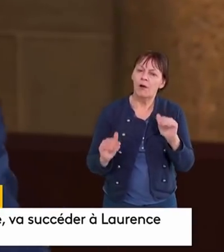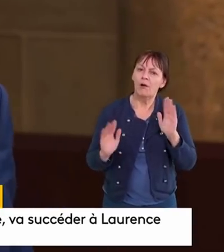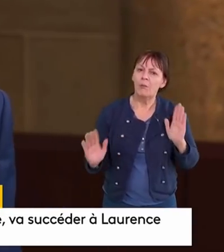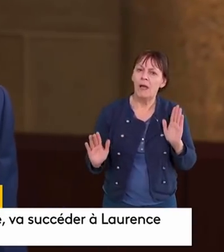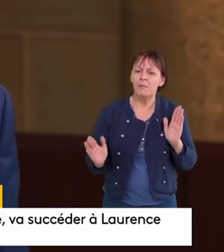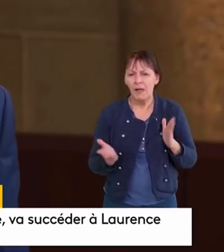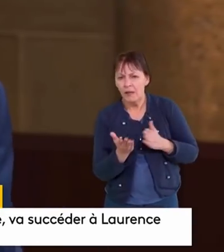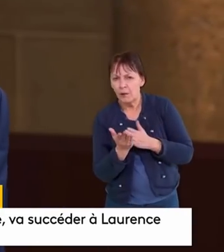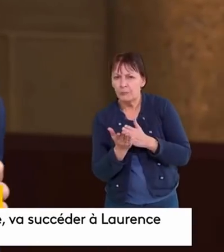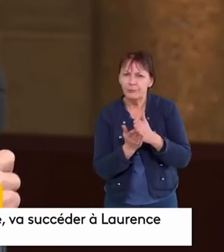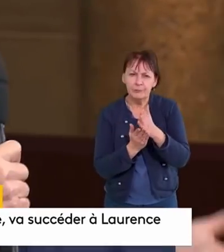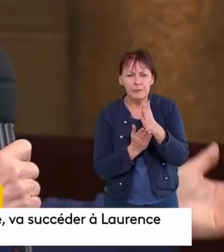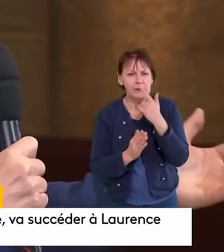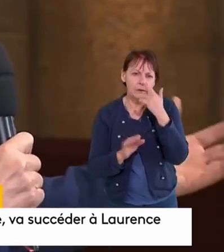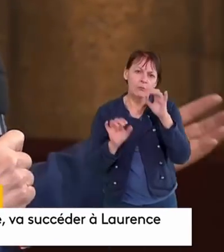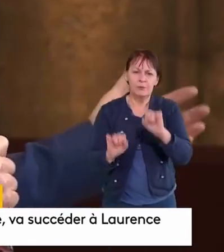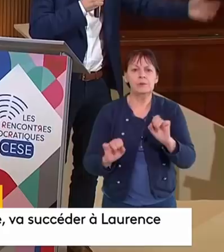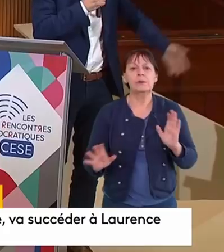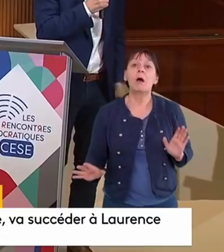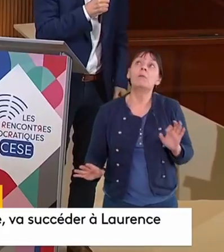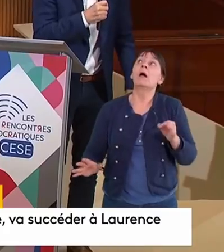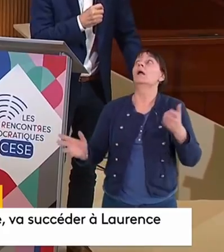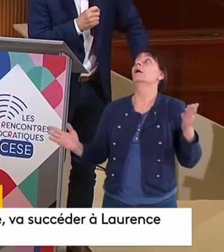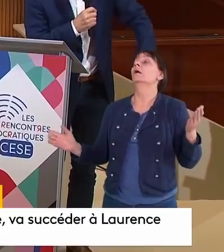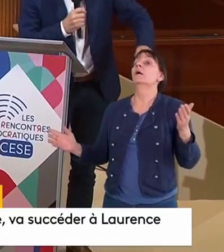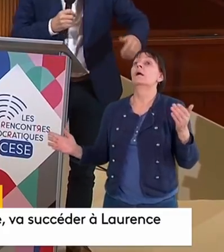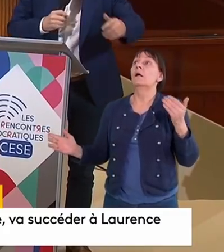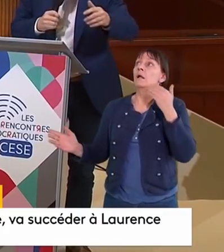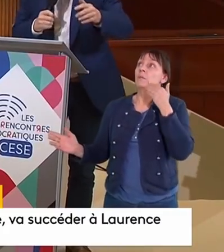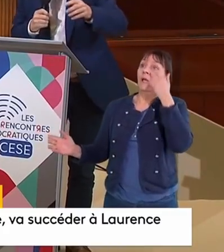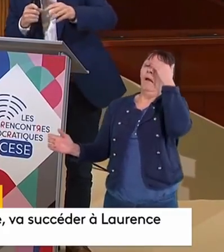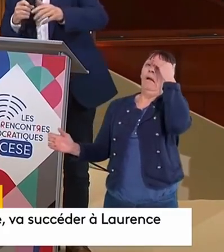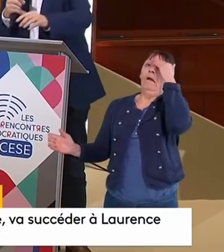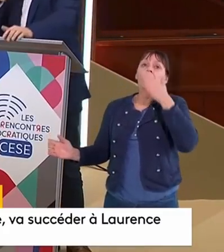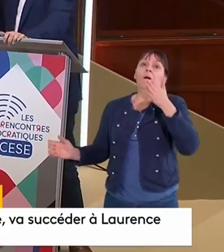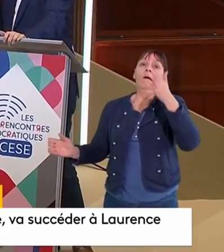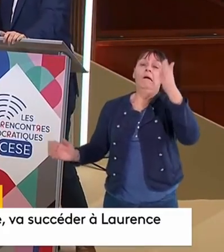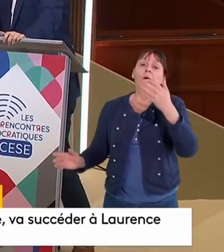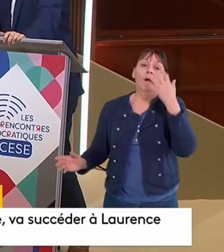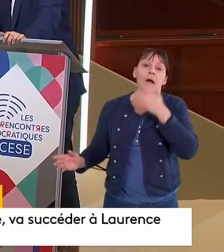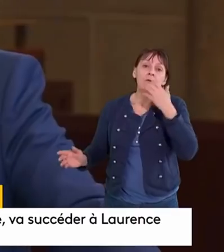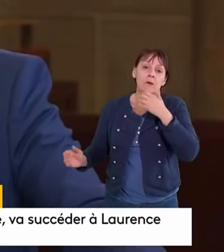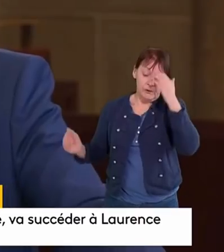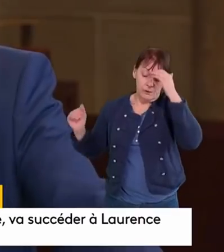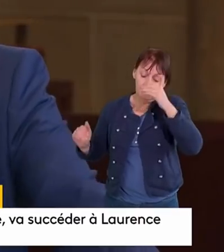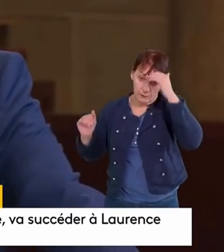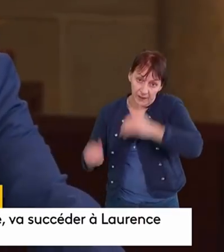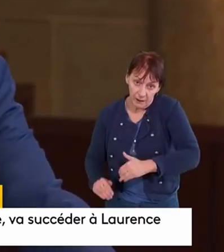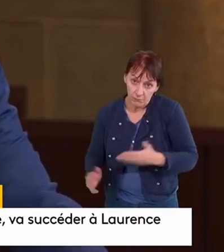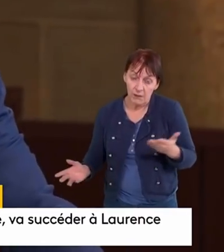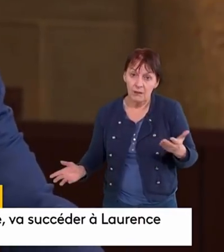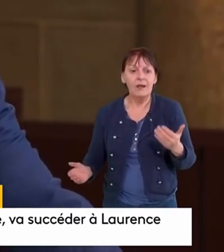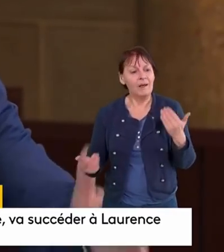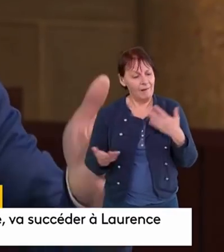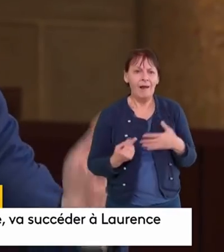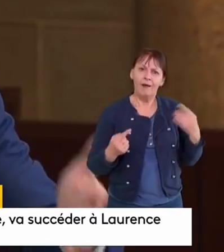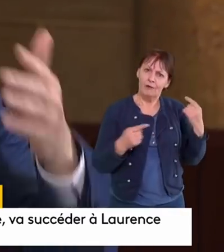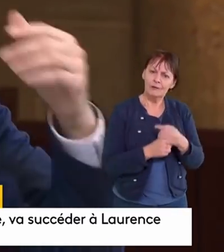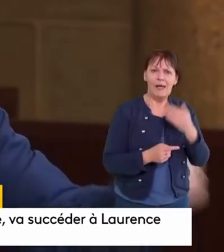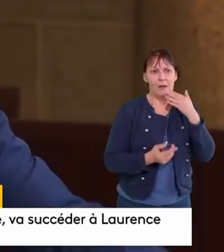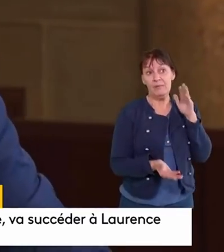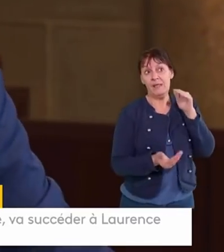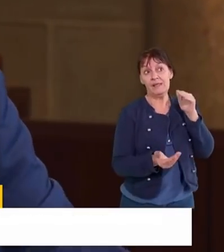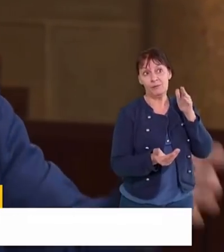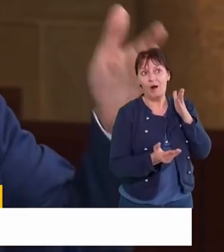sortir et que c'est possible. Oui, mais sinon, on déprime. C'est-à-dire, la déprime nourrit la déprime. L'espoir nourrit l'espoir. Je souhaite